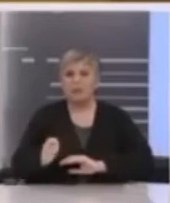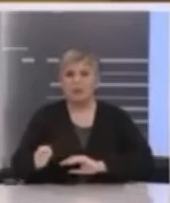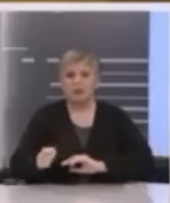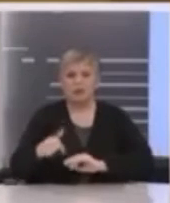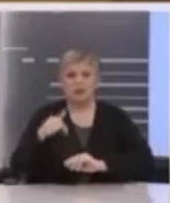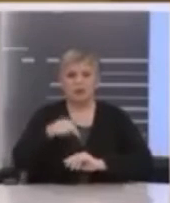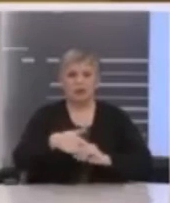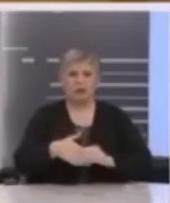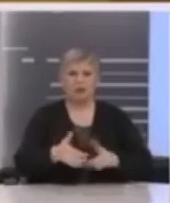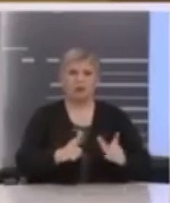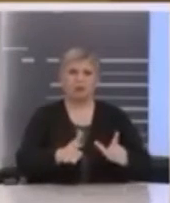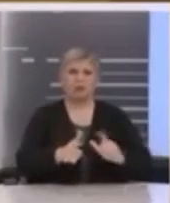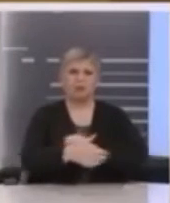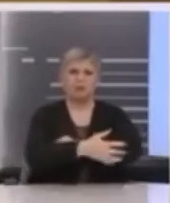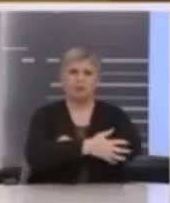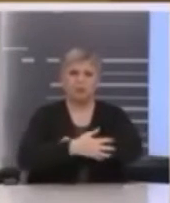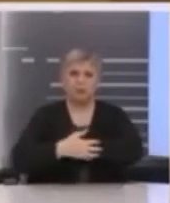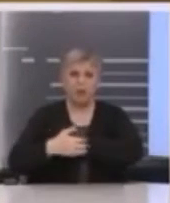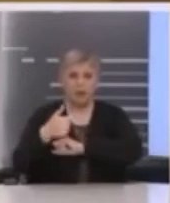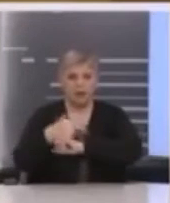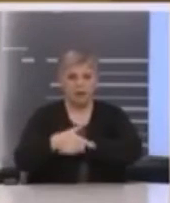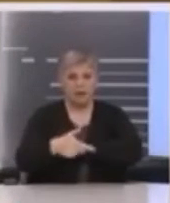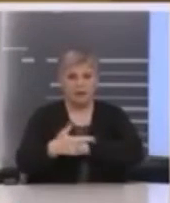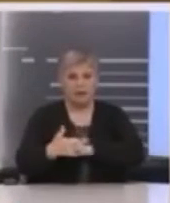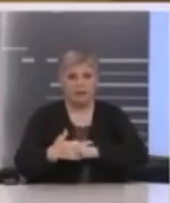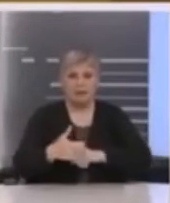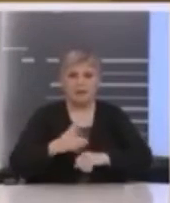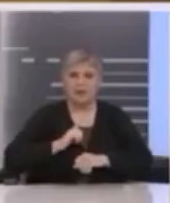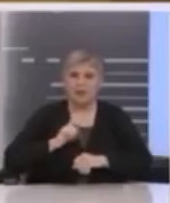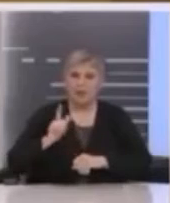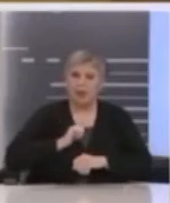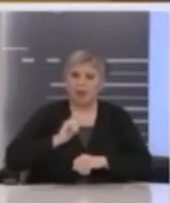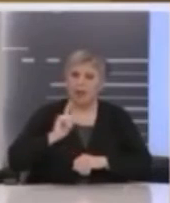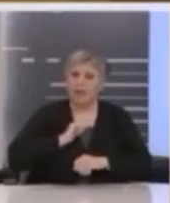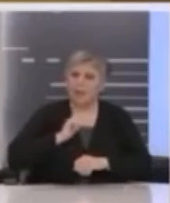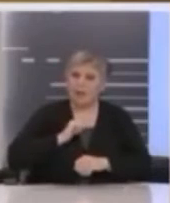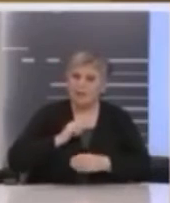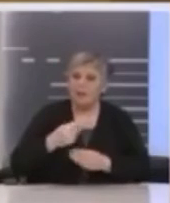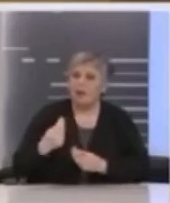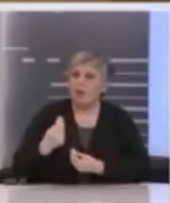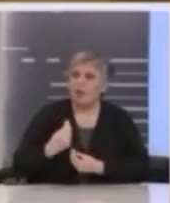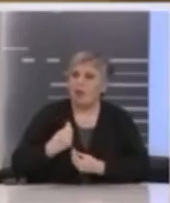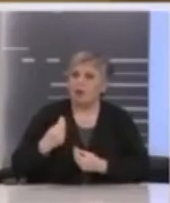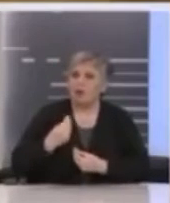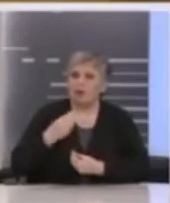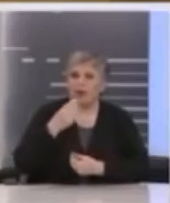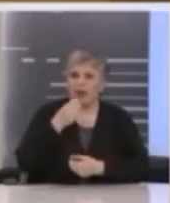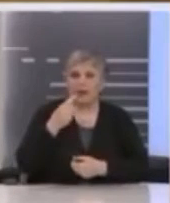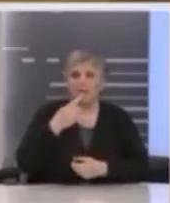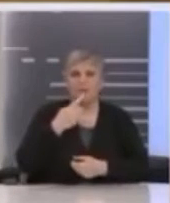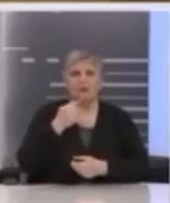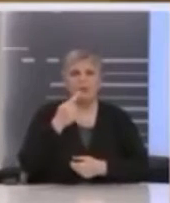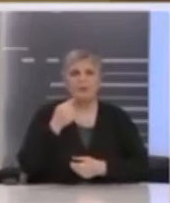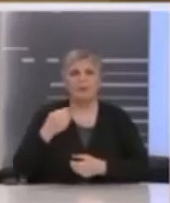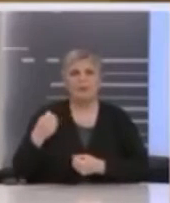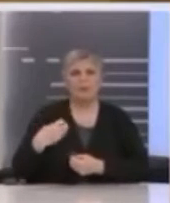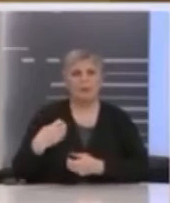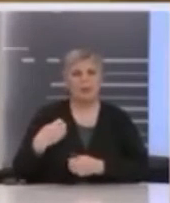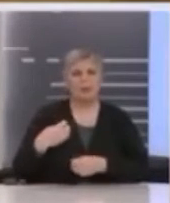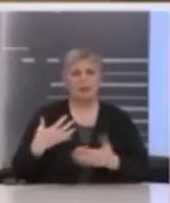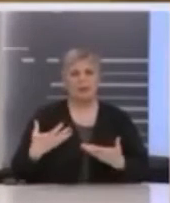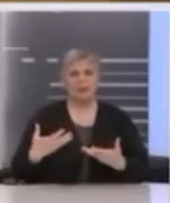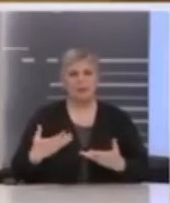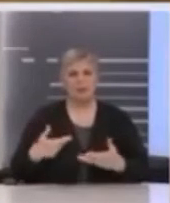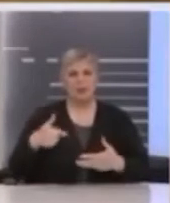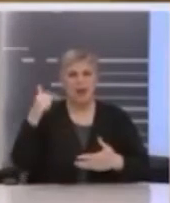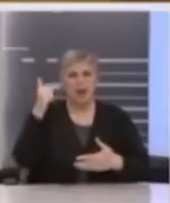καθυλωμένα σε μια πελατειακή αντίληψη, κρατικιστική, λαϊκιστική, σε στρώματα τα οποία έχουν τα ίδια επιβαρυνθεί